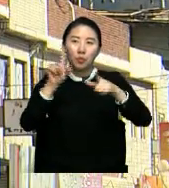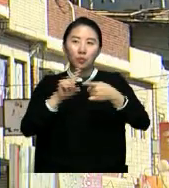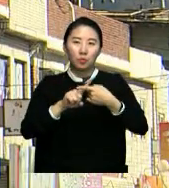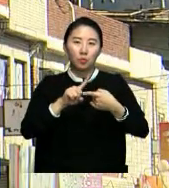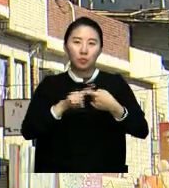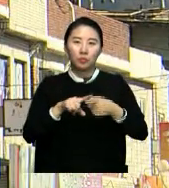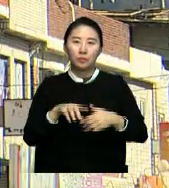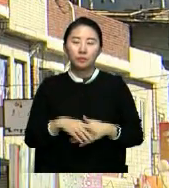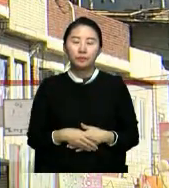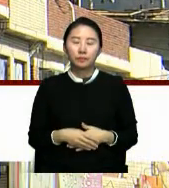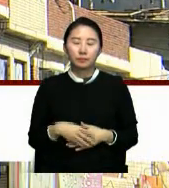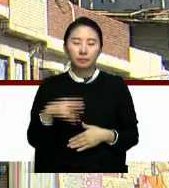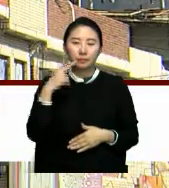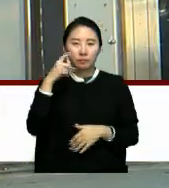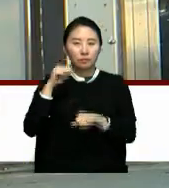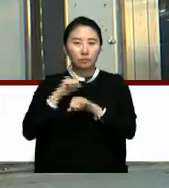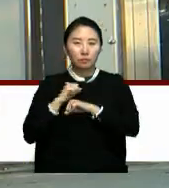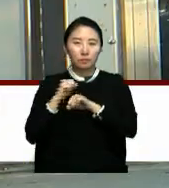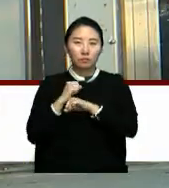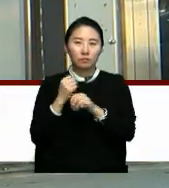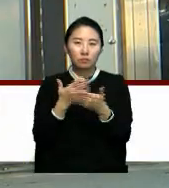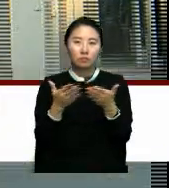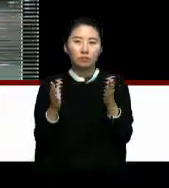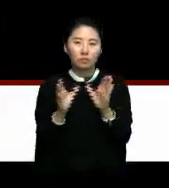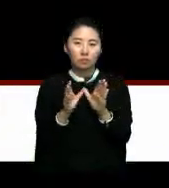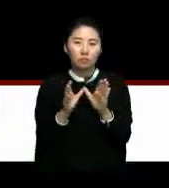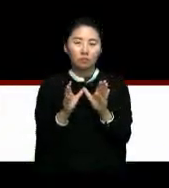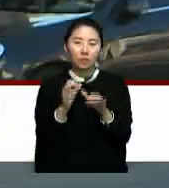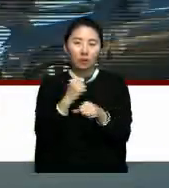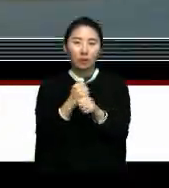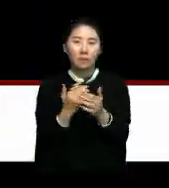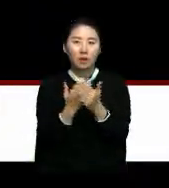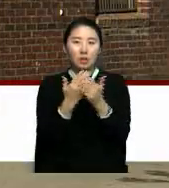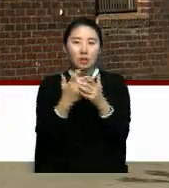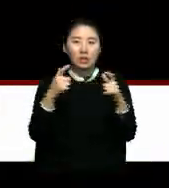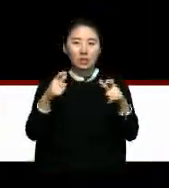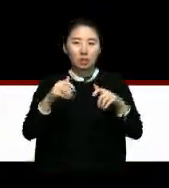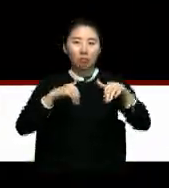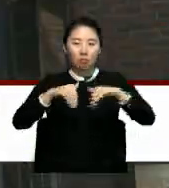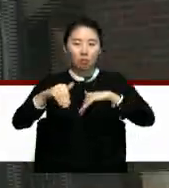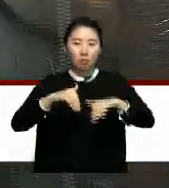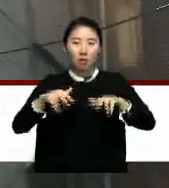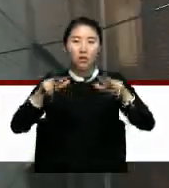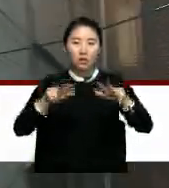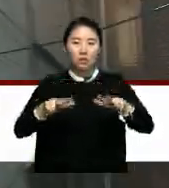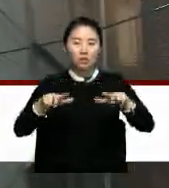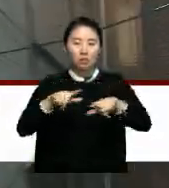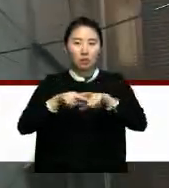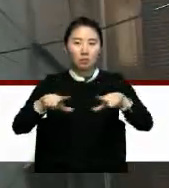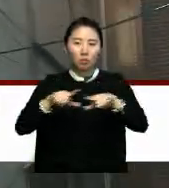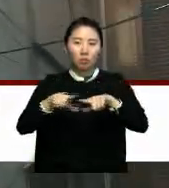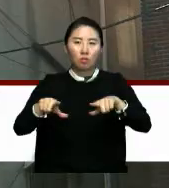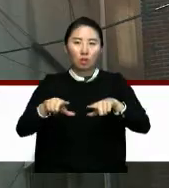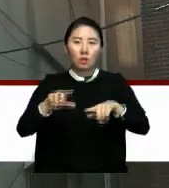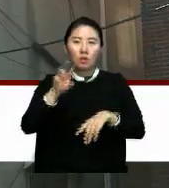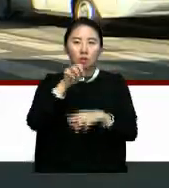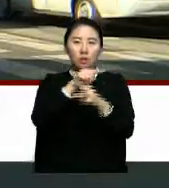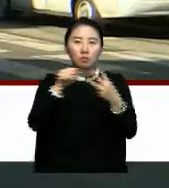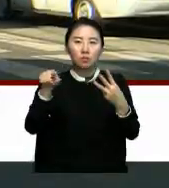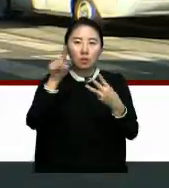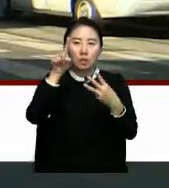그대로입니다. 미군들이 찾던 클럽을 중심으로 번성했던 지역 상권은 이제 일대 상가의 3분의